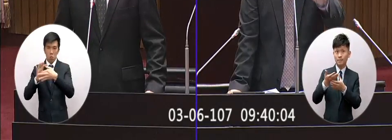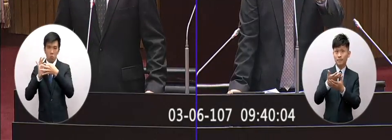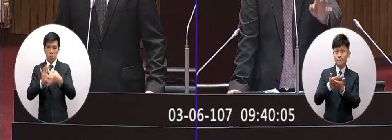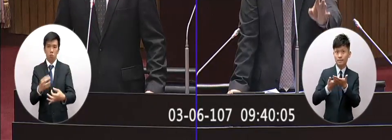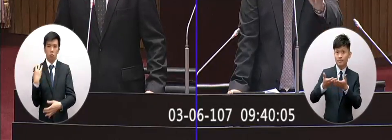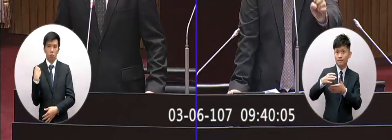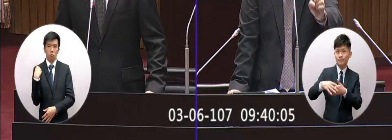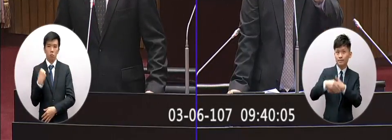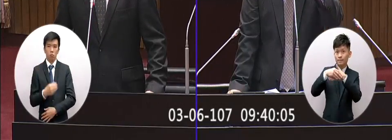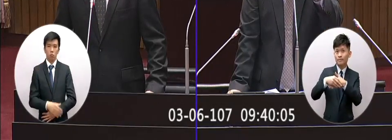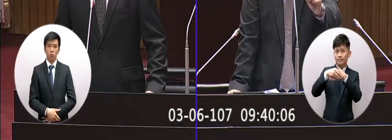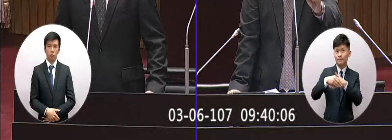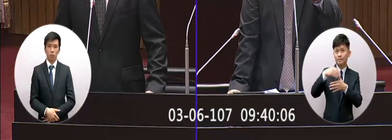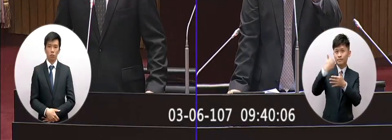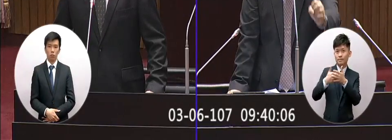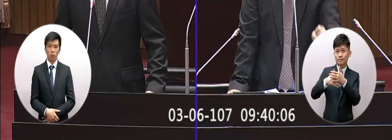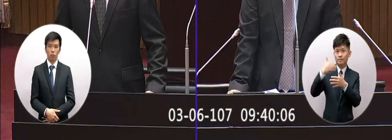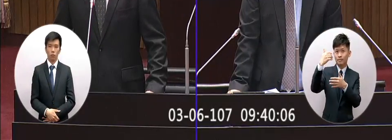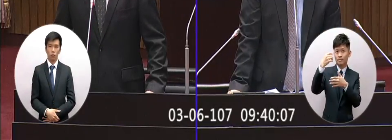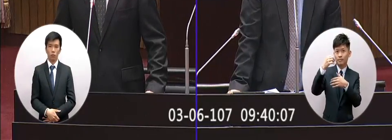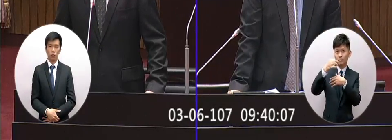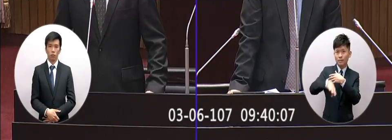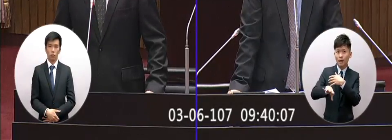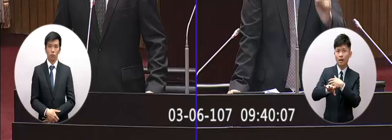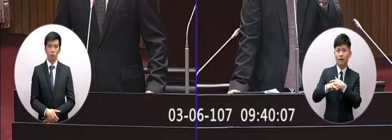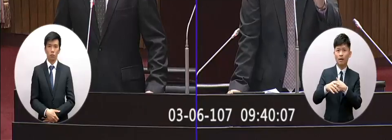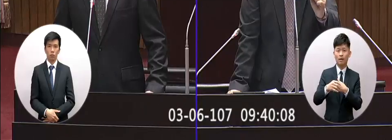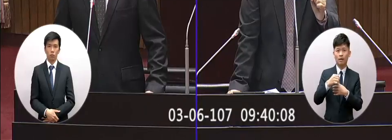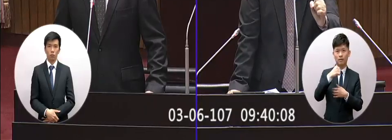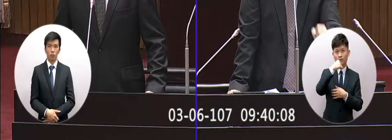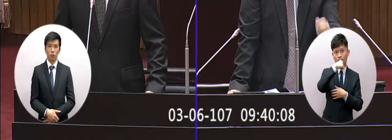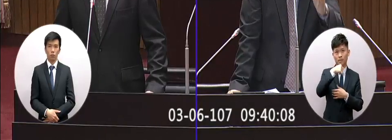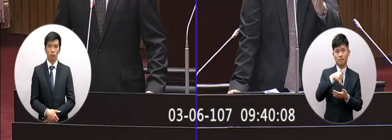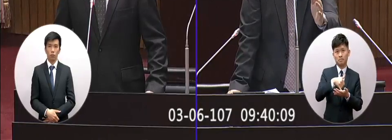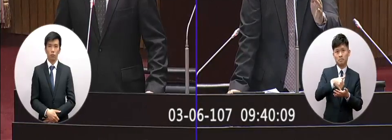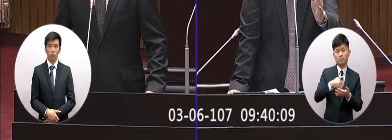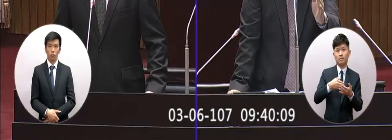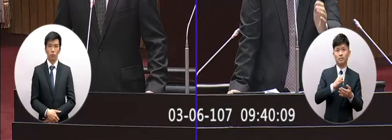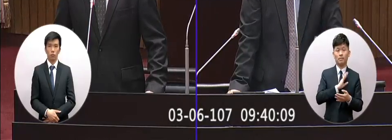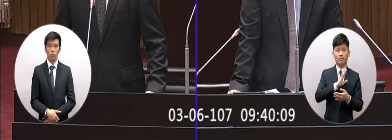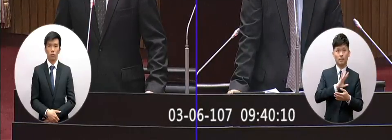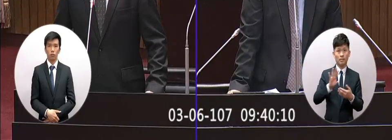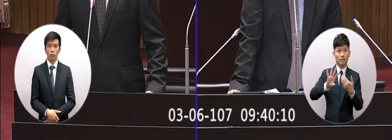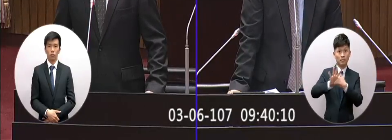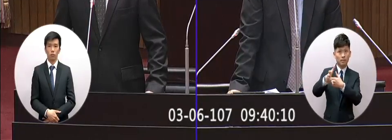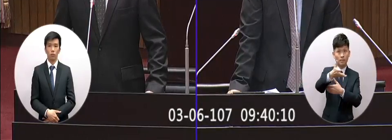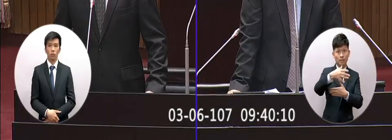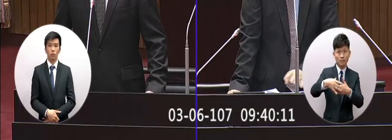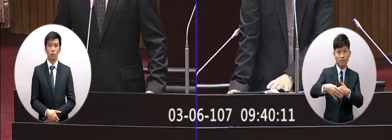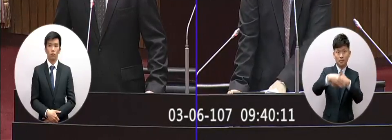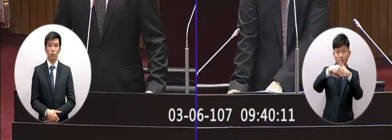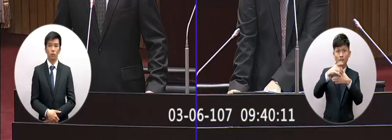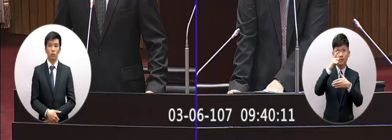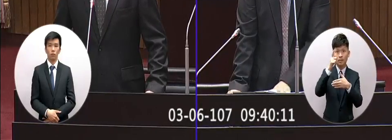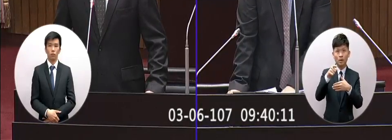台湾在国际上有效成分就弱化了，所以邦交国的固守是外交政策里面非常重要的一环。 是，